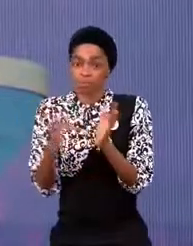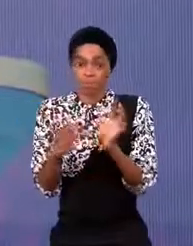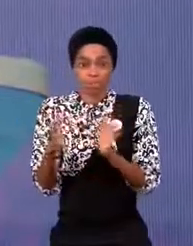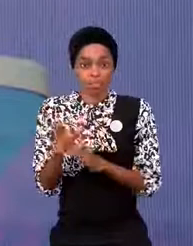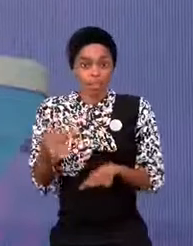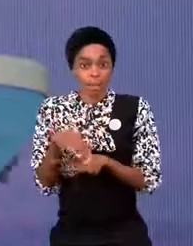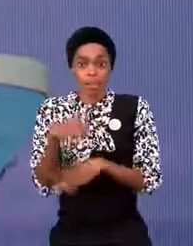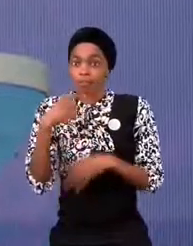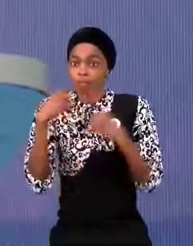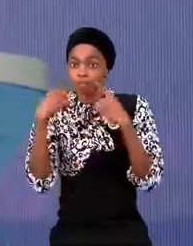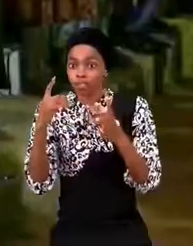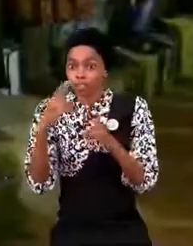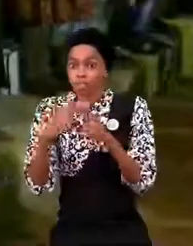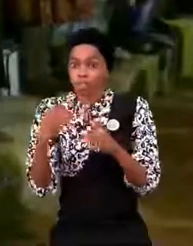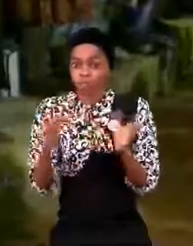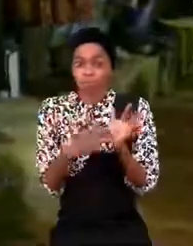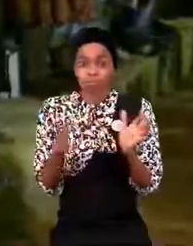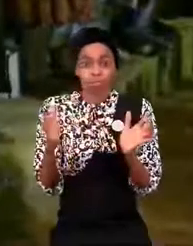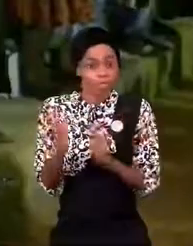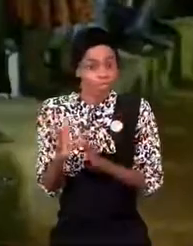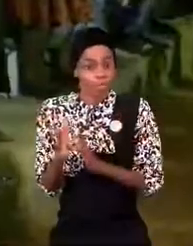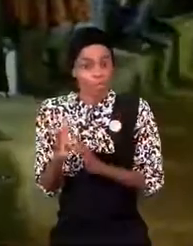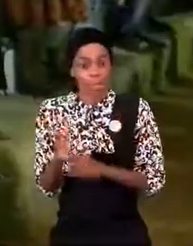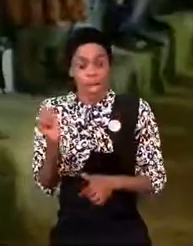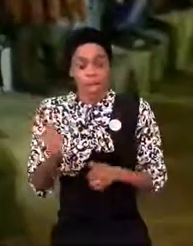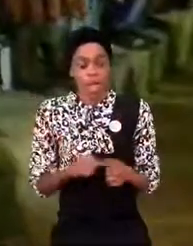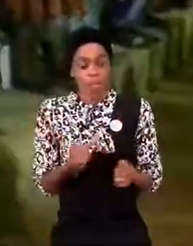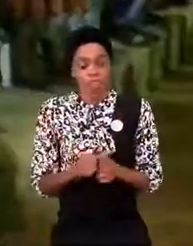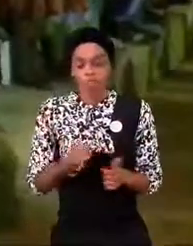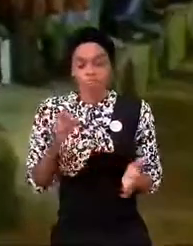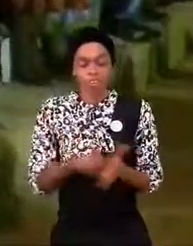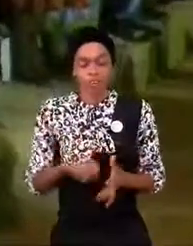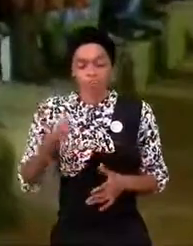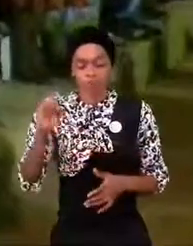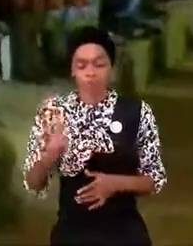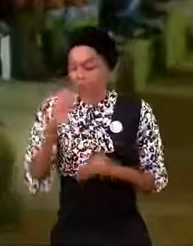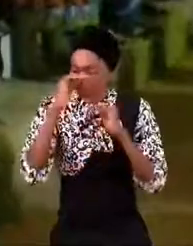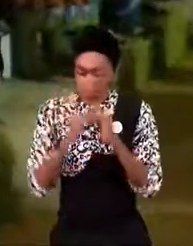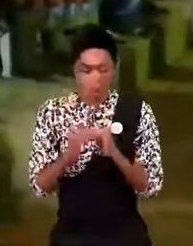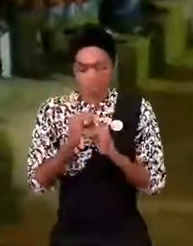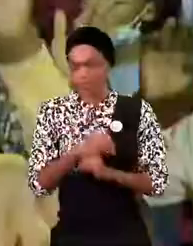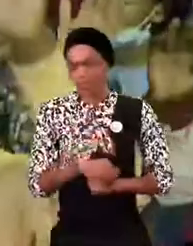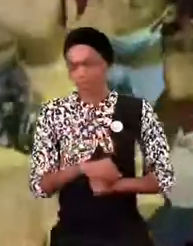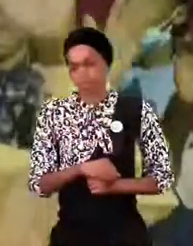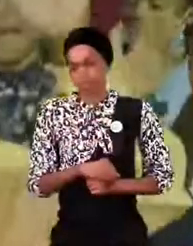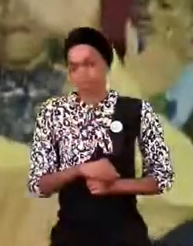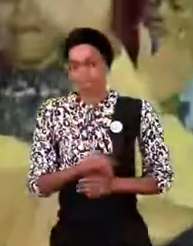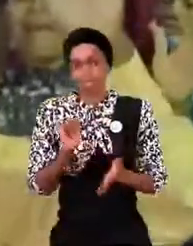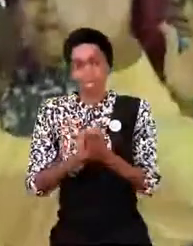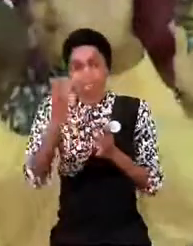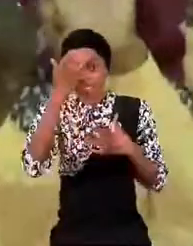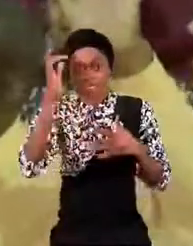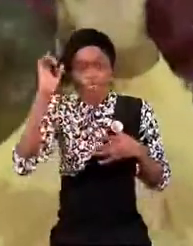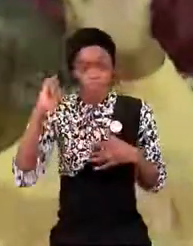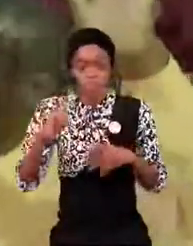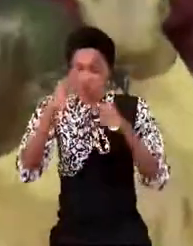Jésus, tout genou doit fléchir. Cette maladie va fléchir et quittera.